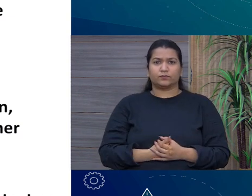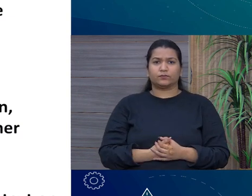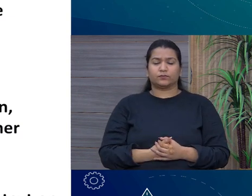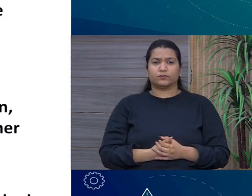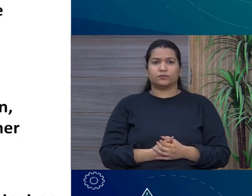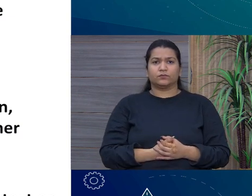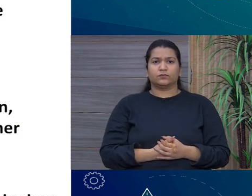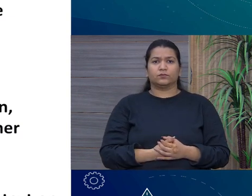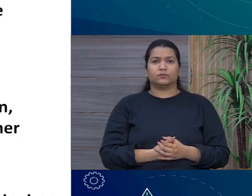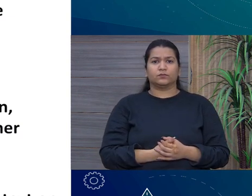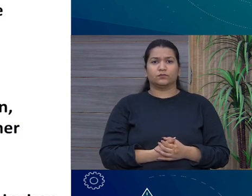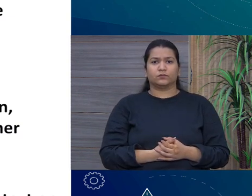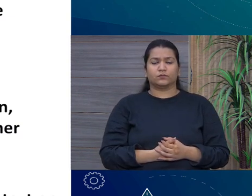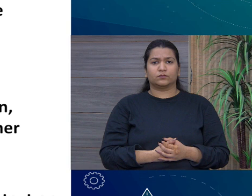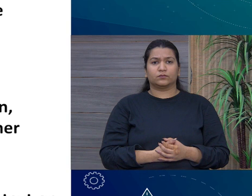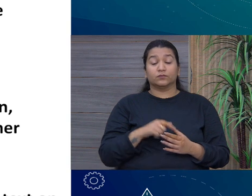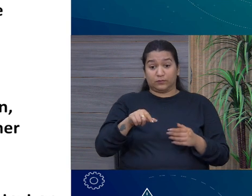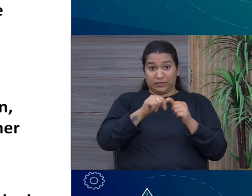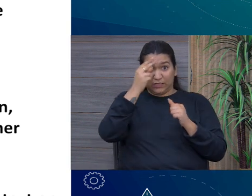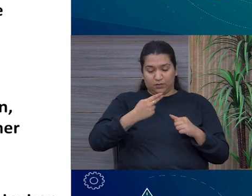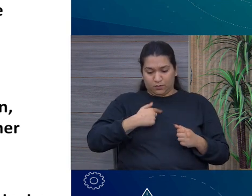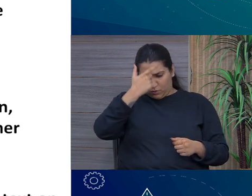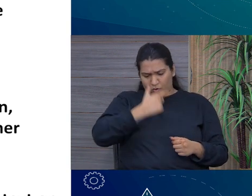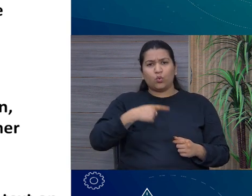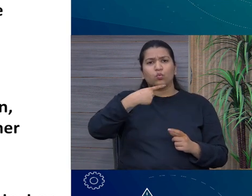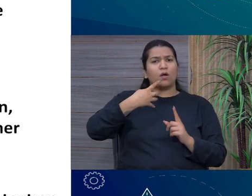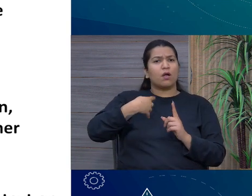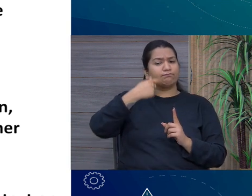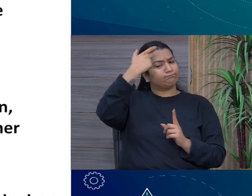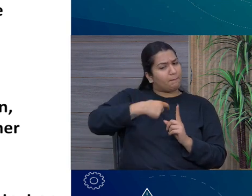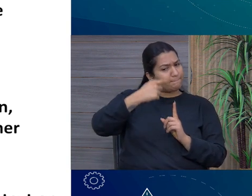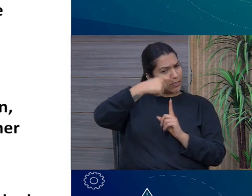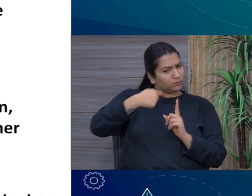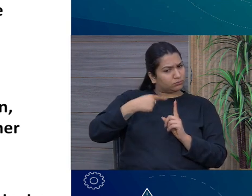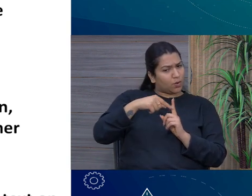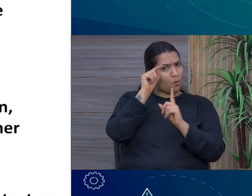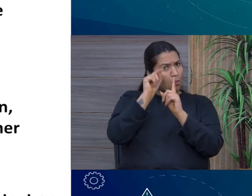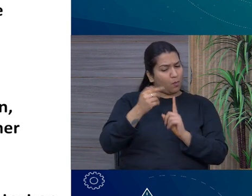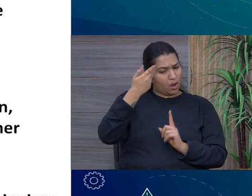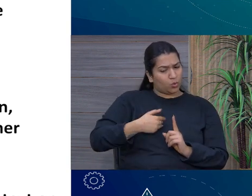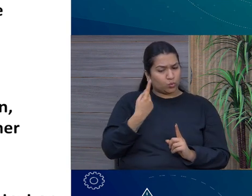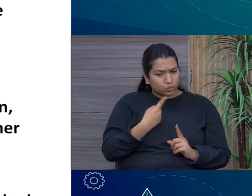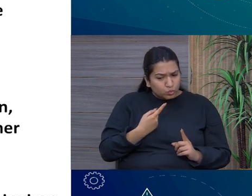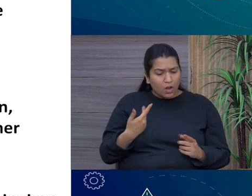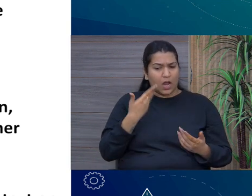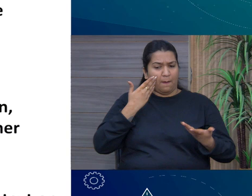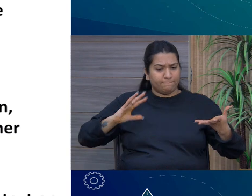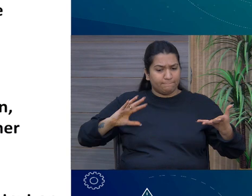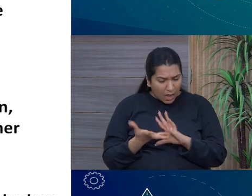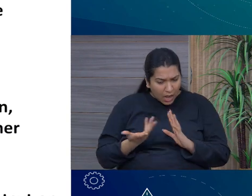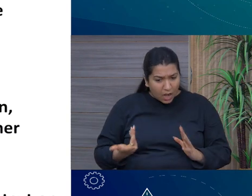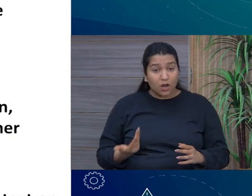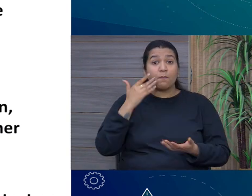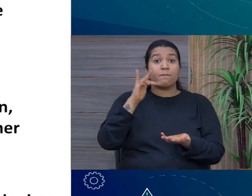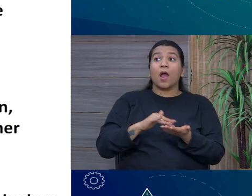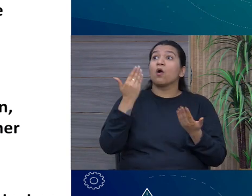कॉलोफन पेज होता है सर जिसमें आर्टिस्ट की डिटेल्स मेंशन की जाती हैं, किसने ये चित्र बनाया है, कब ये चित्र बनाया गया और कब